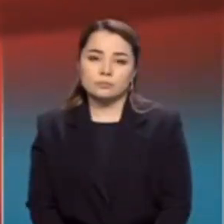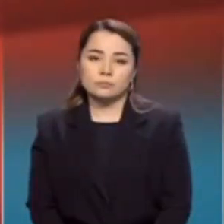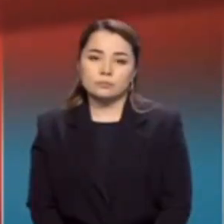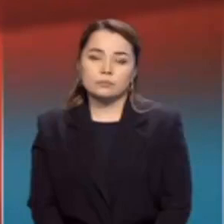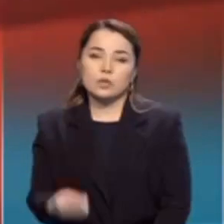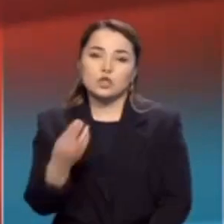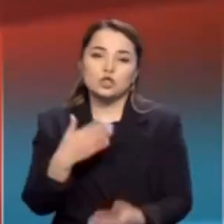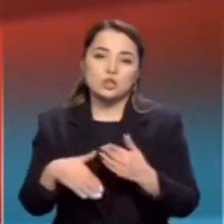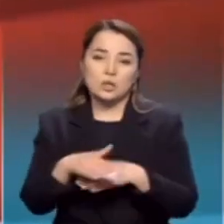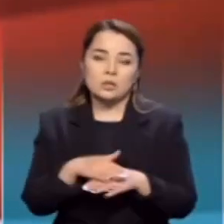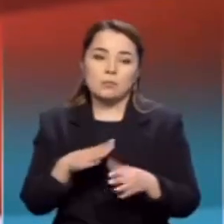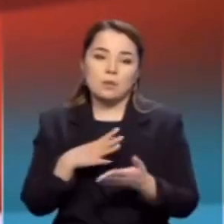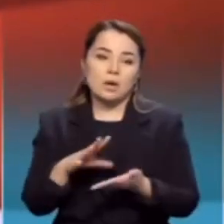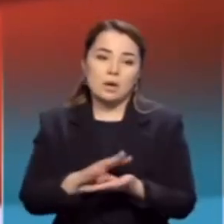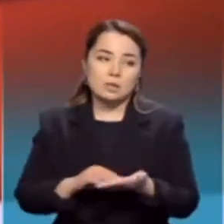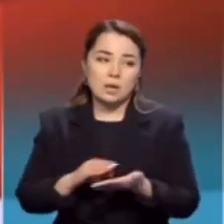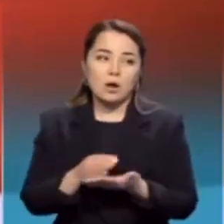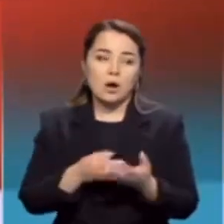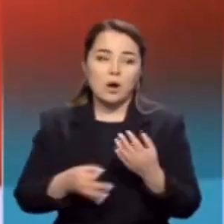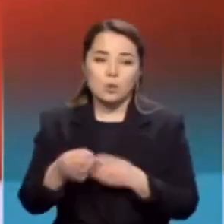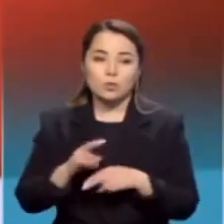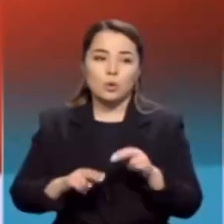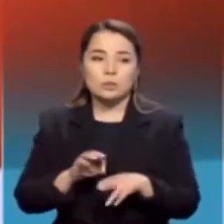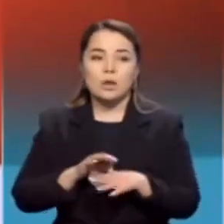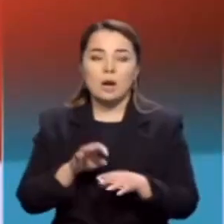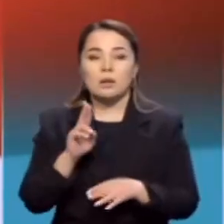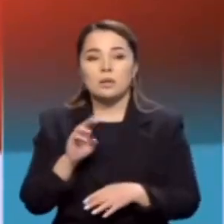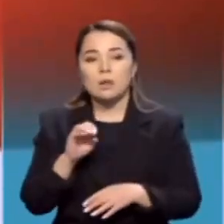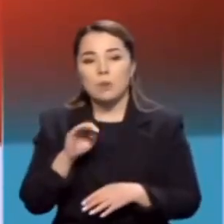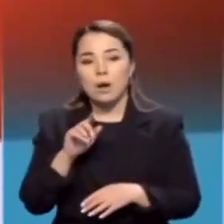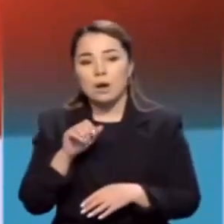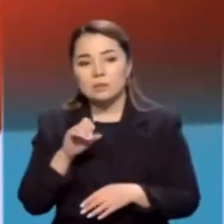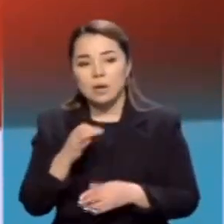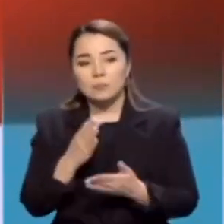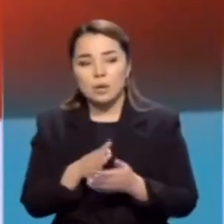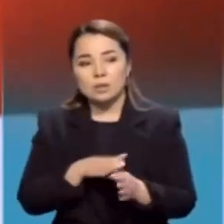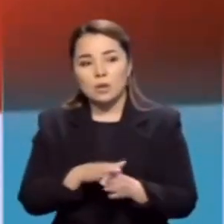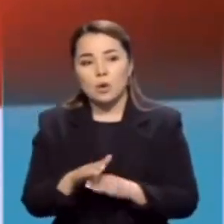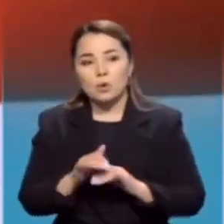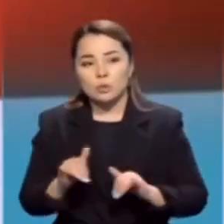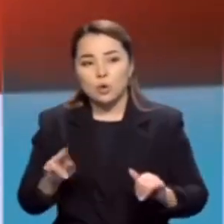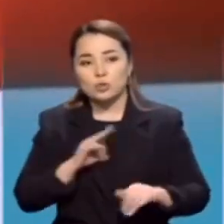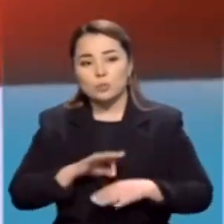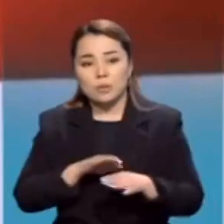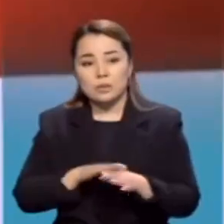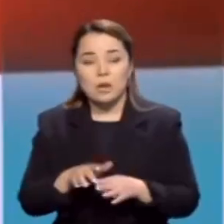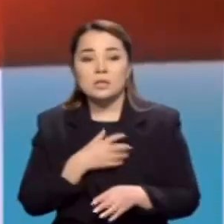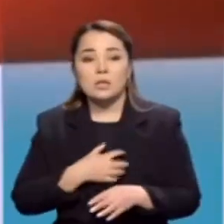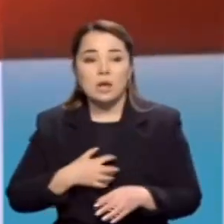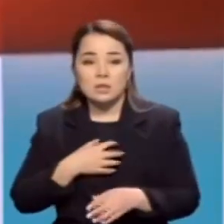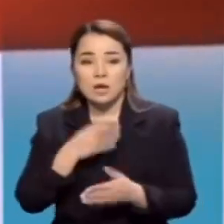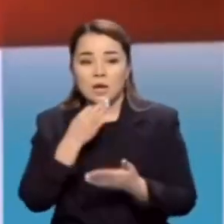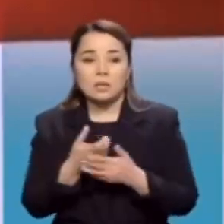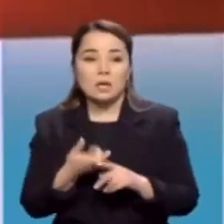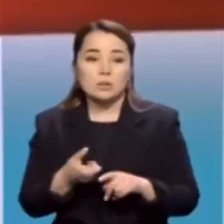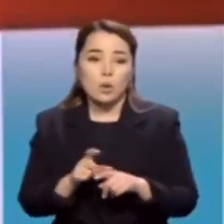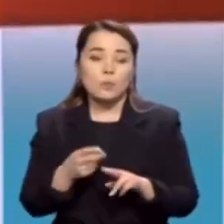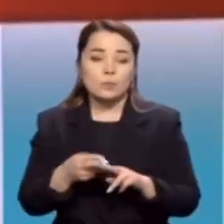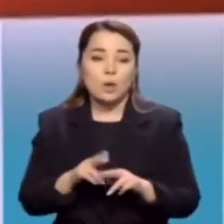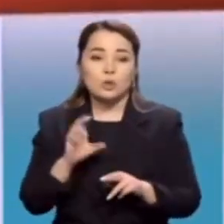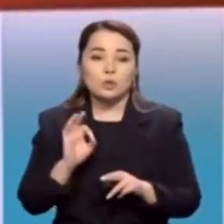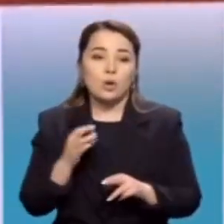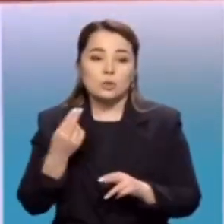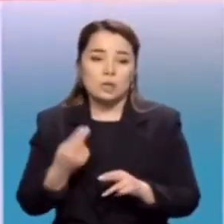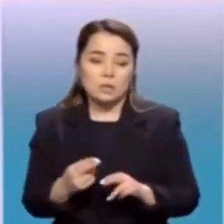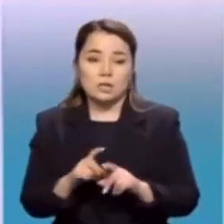Жалғастырамыз. Шығыста былтыр қайтадан аудан болып құрылған Тарбағатайда атқарылатын шаруа шаш етектен. Солардың ең негізгісі әлеуметтік